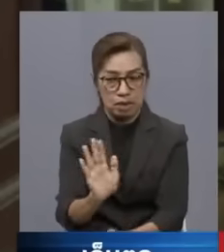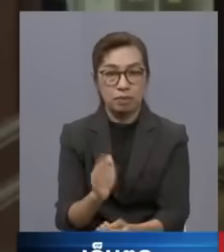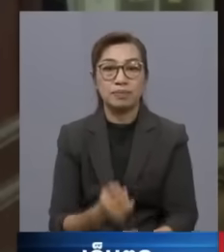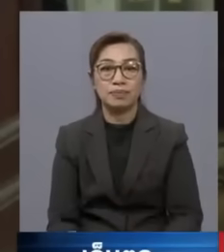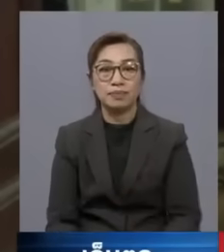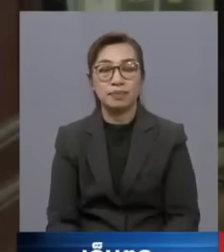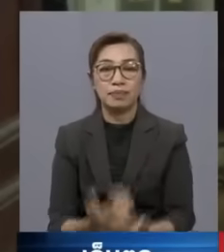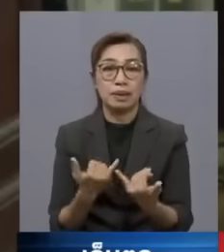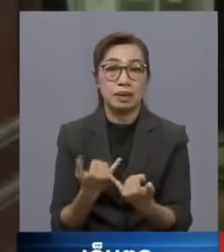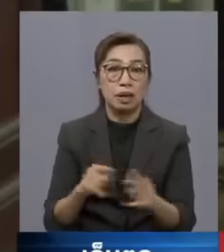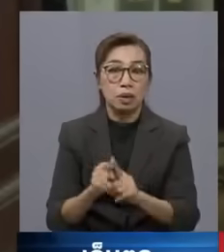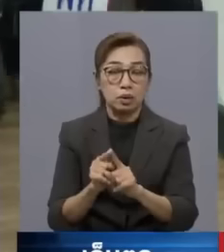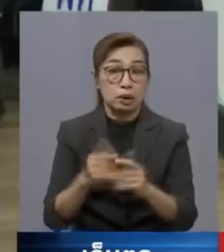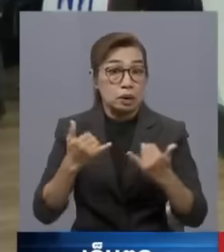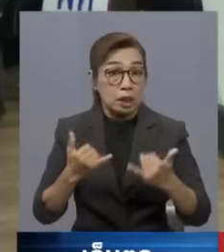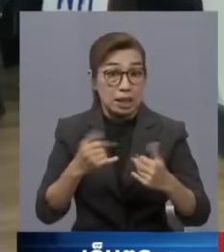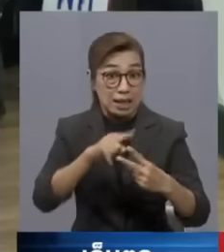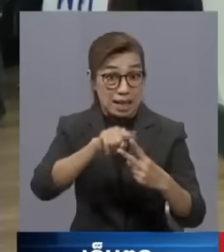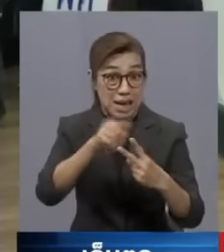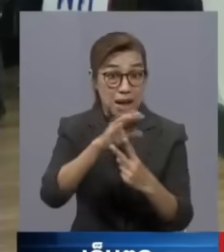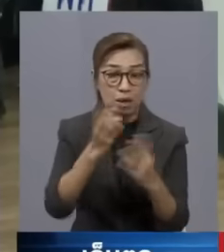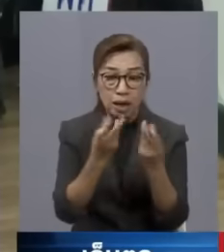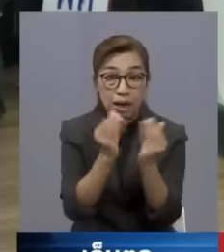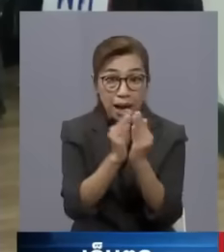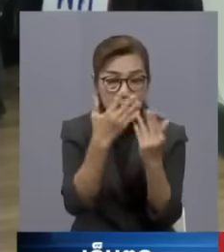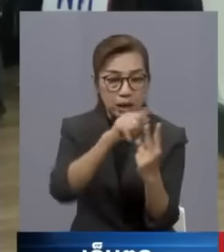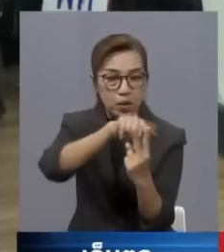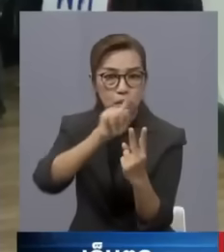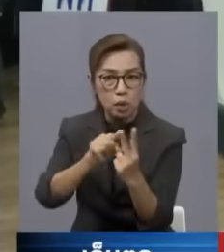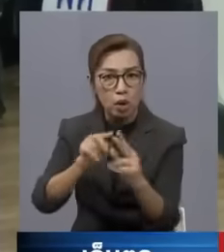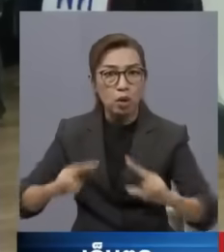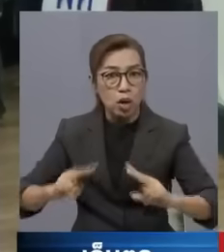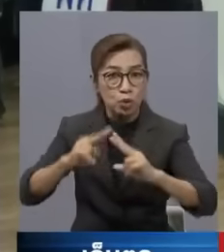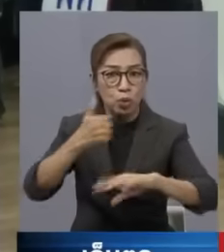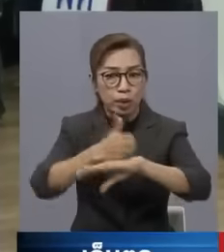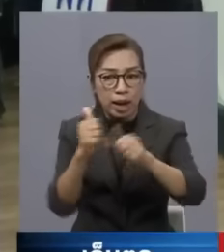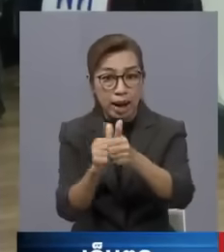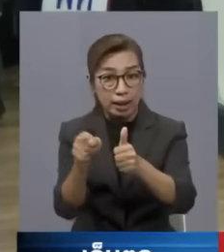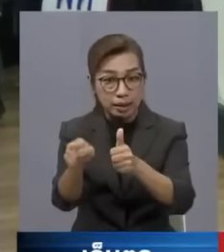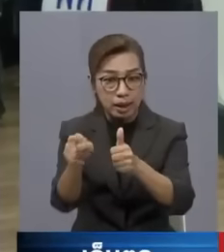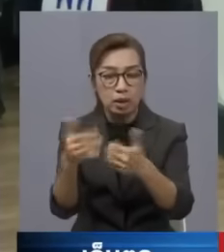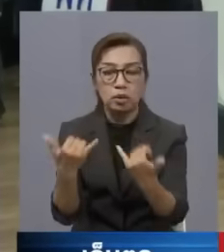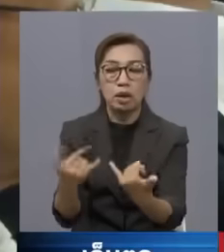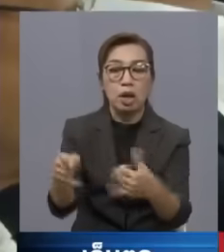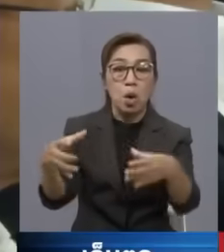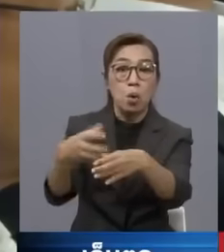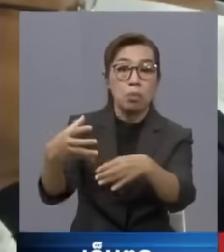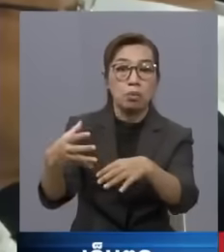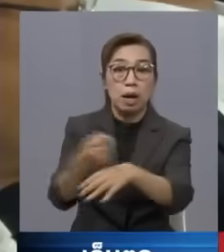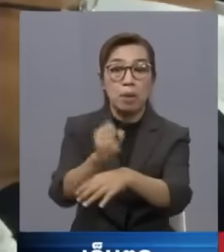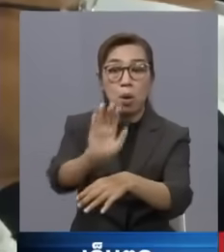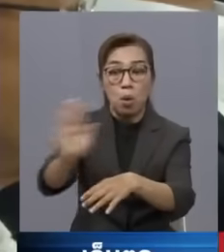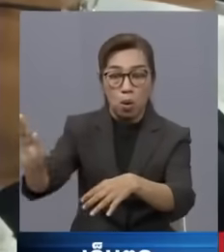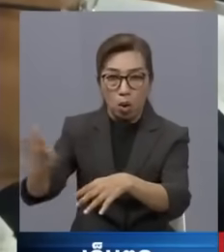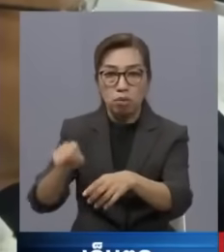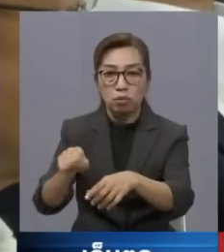ที่นี้โควต้ารัฐมนตรีล่าสุดนะครับมันก็มีความเคลื่อนไหวของพรรคร่วมจัดตั้งรัฐบาลได้ส่งชื่อกระทรวงที่ต้องการรวมถึงราย